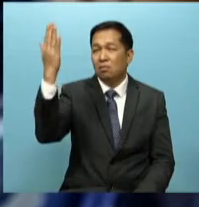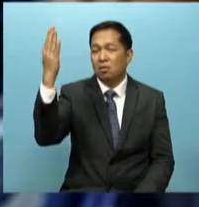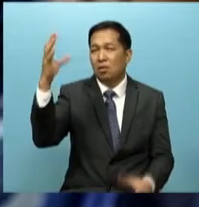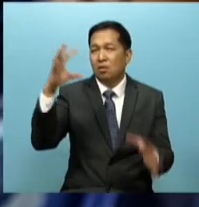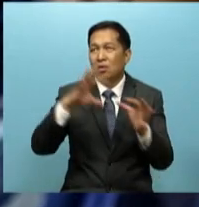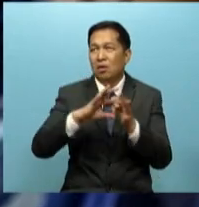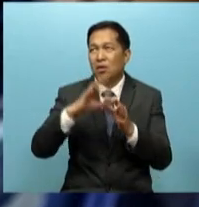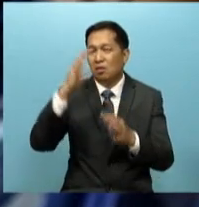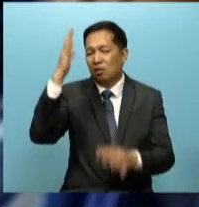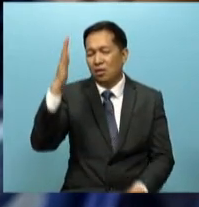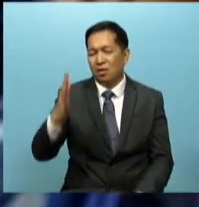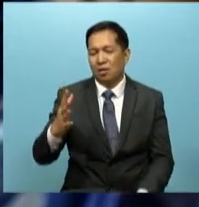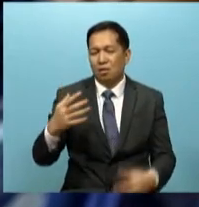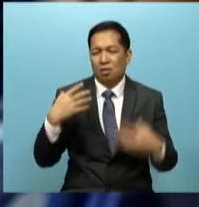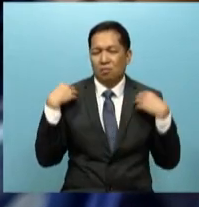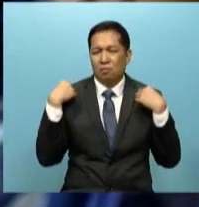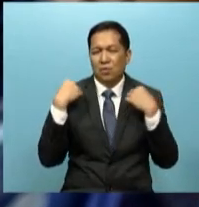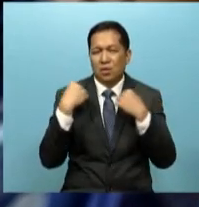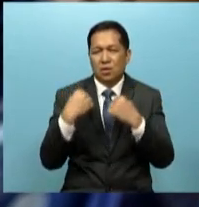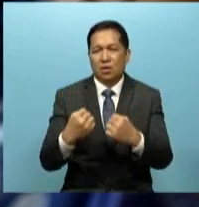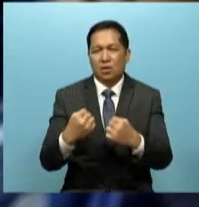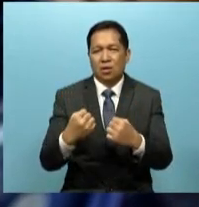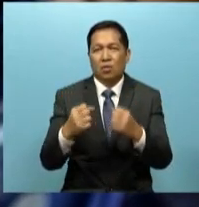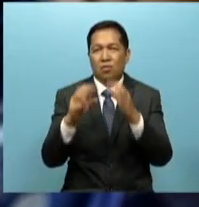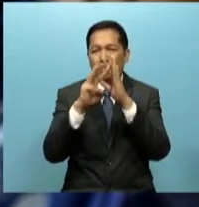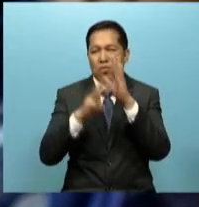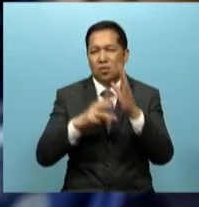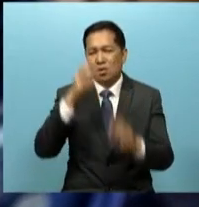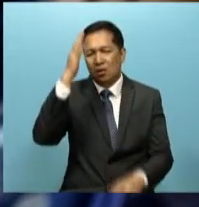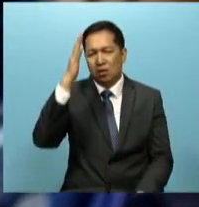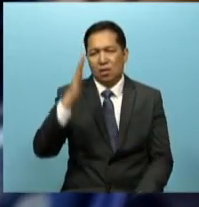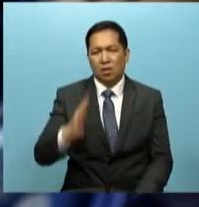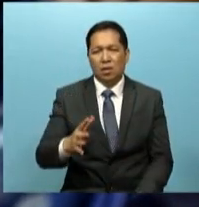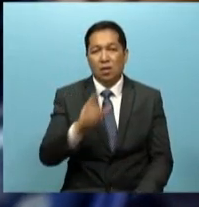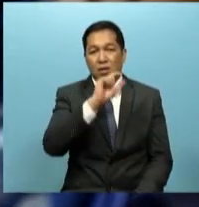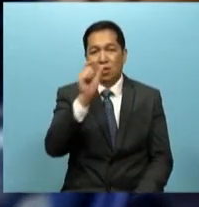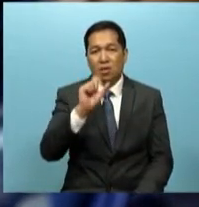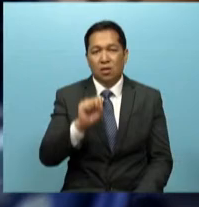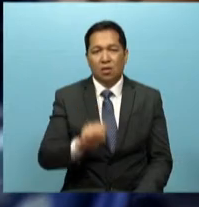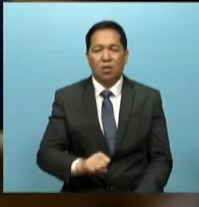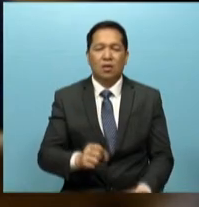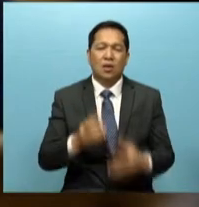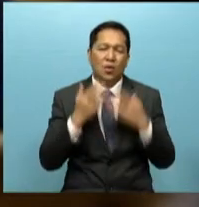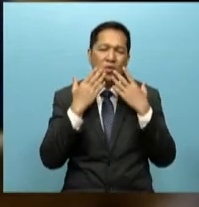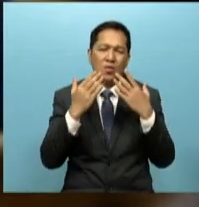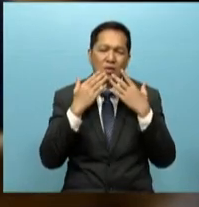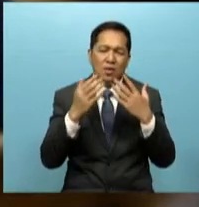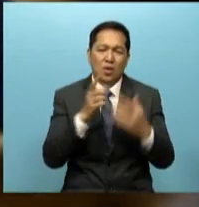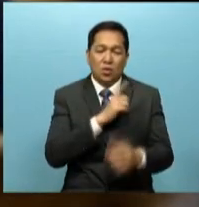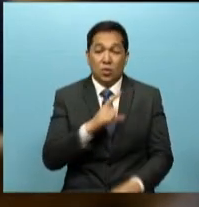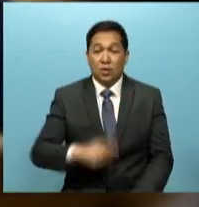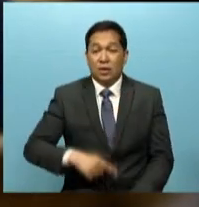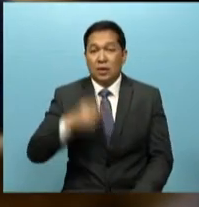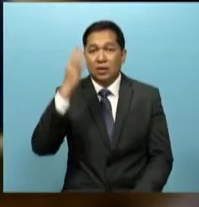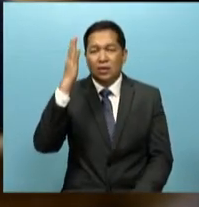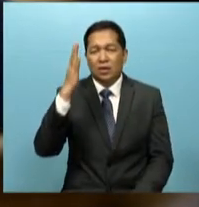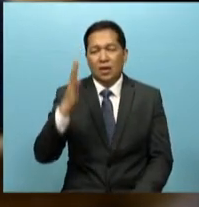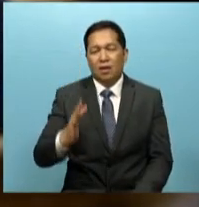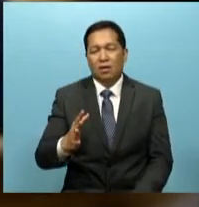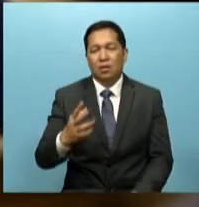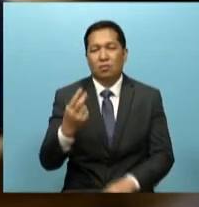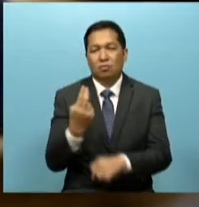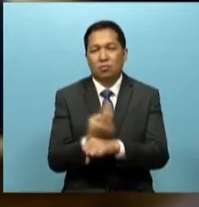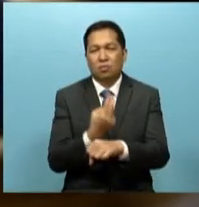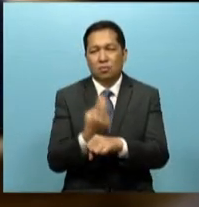Once again strengthened by God's words, the brethren in the District of Italy South are thankful to our Lord God for being instruments